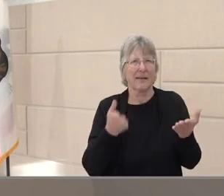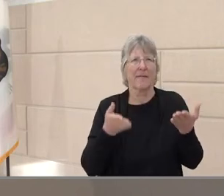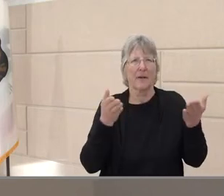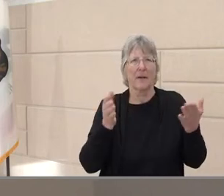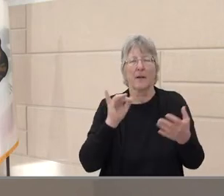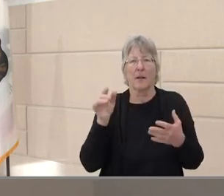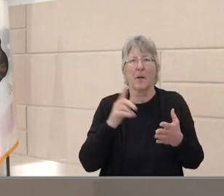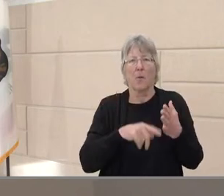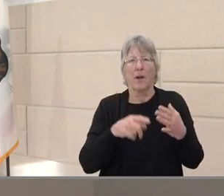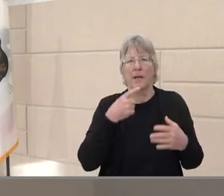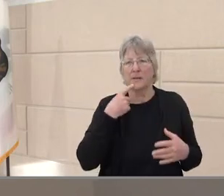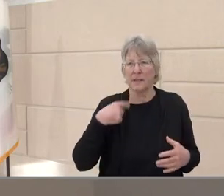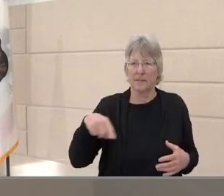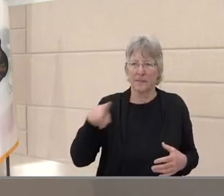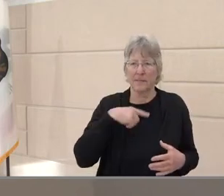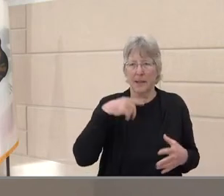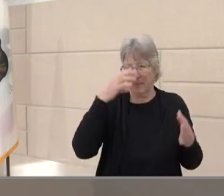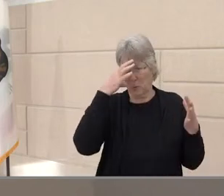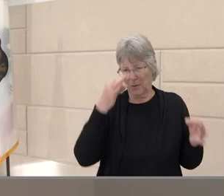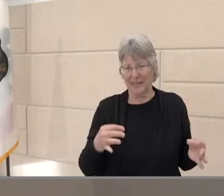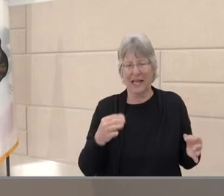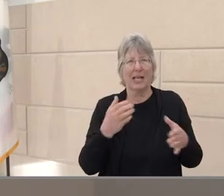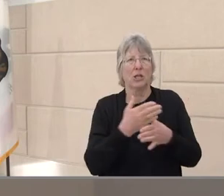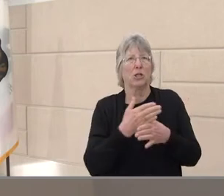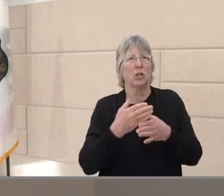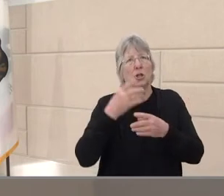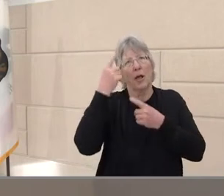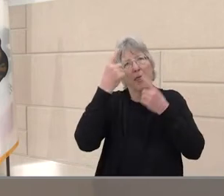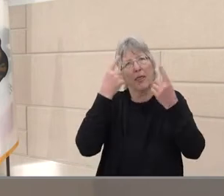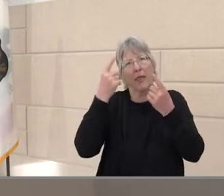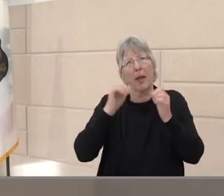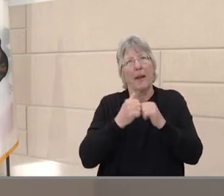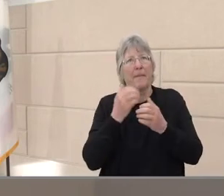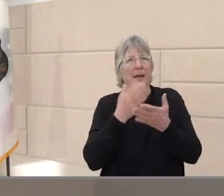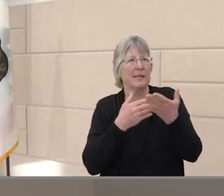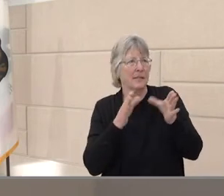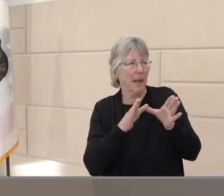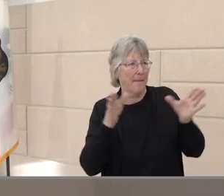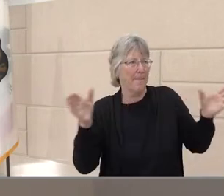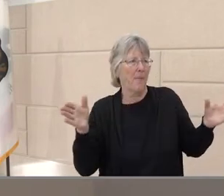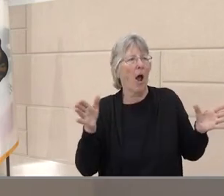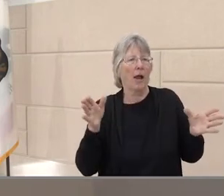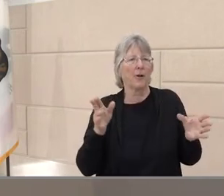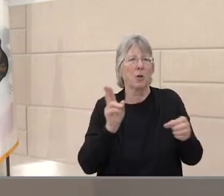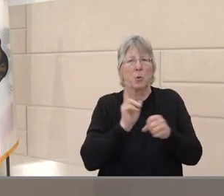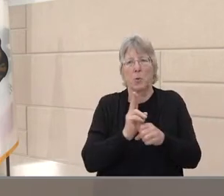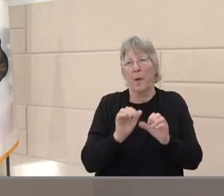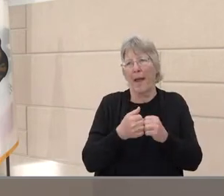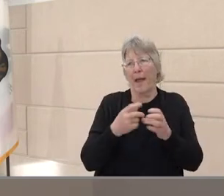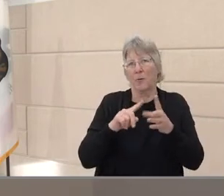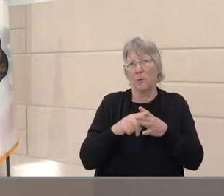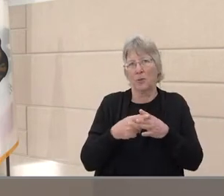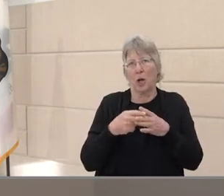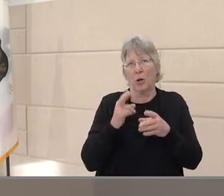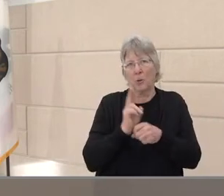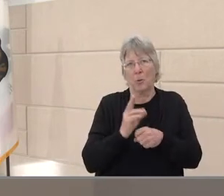បន្តយ៉ាងម៉េចយល់ស្របទៅតាមអនុសាសន៍ពីព្រោះអីយើងដឹងហើយគេថាពួកយើងជាអ្នកសម្រេចក៏ប៉ុ